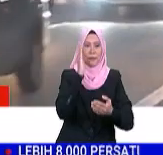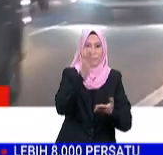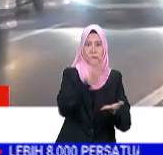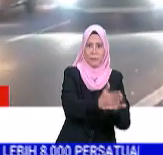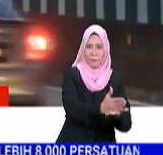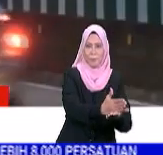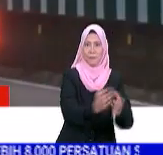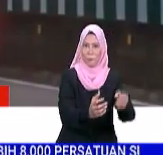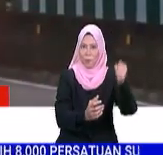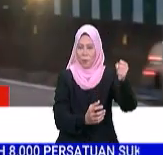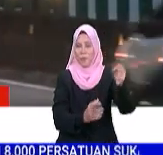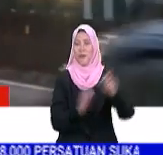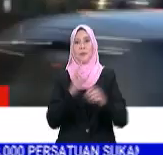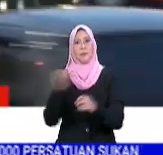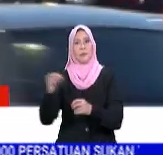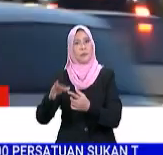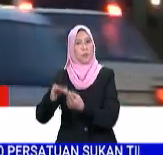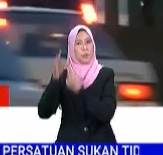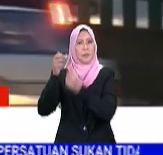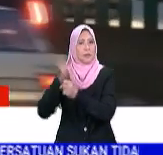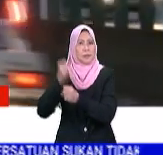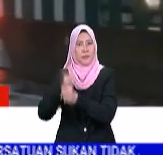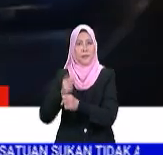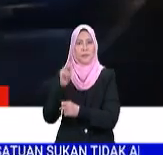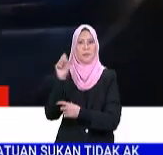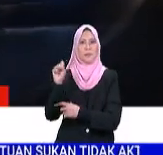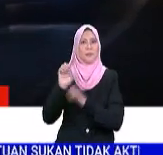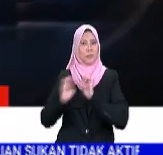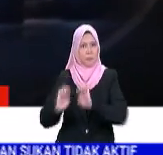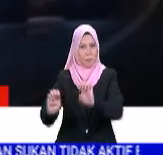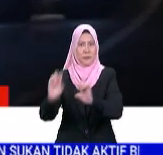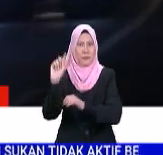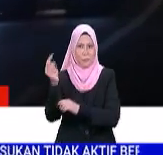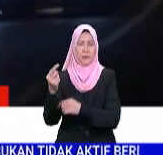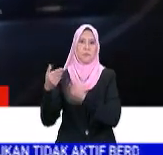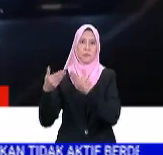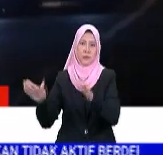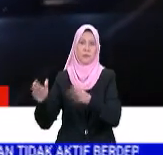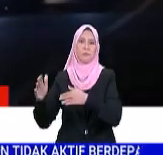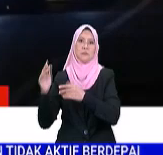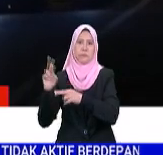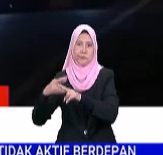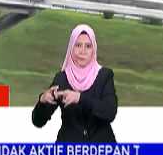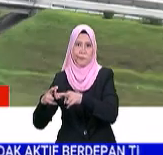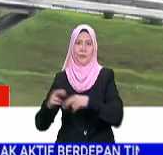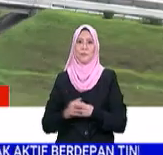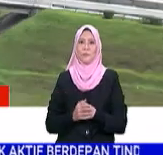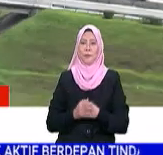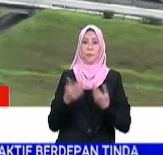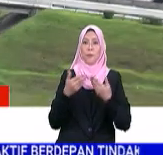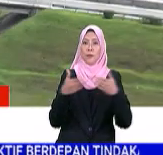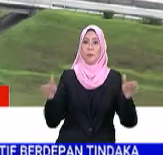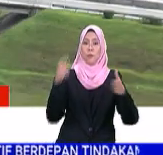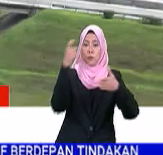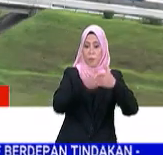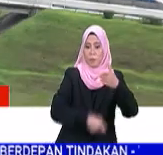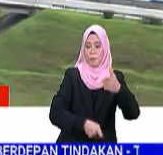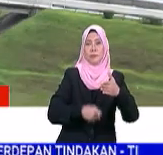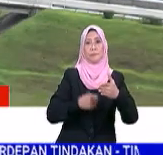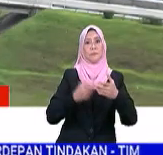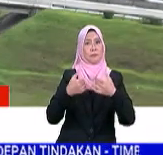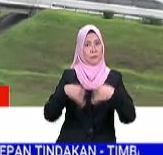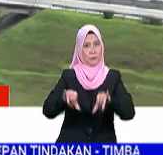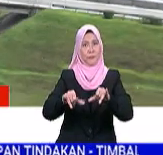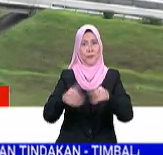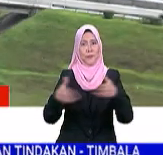dihentikan kecuali bagi kejang-kejang melibatkan cheese kecemasan saja semua lorong Diva gatul akan beroperasi selain